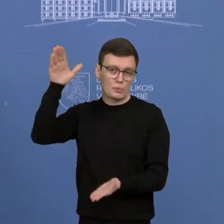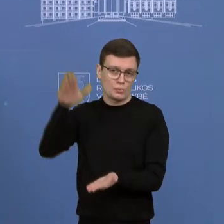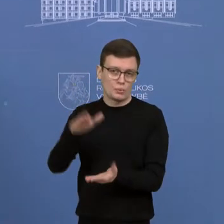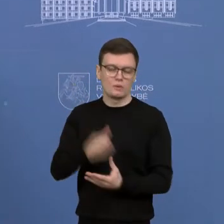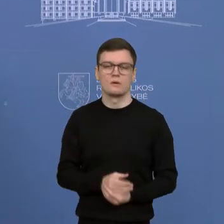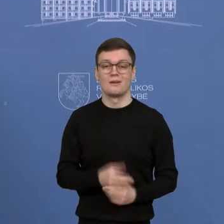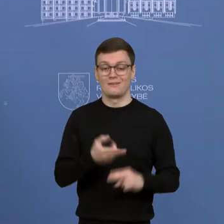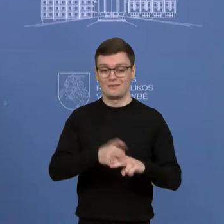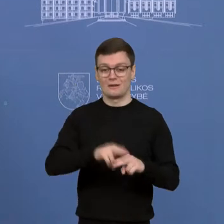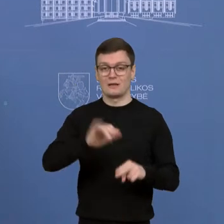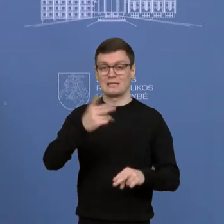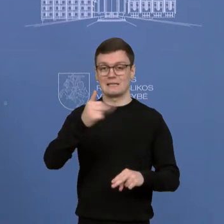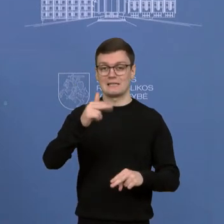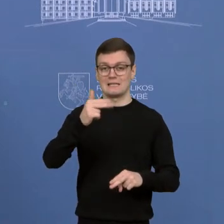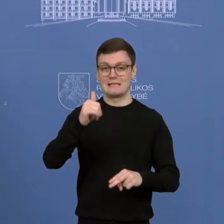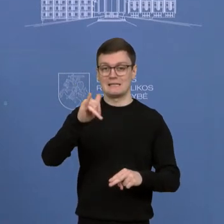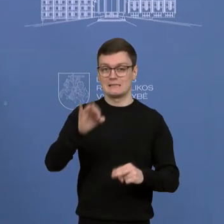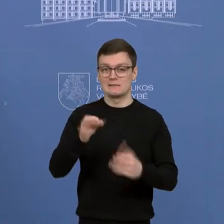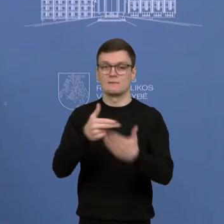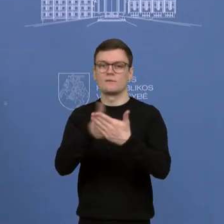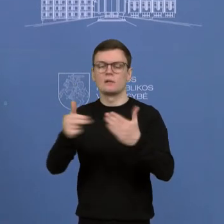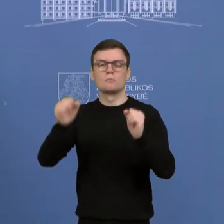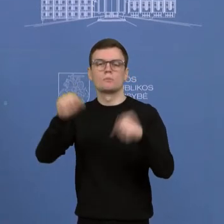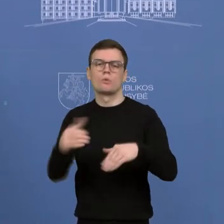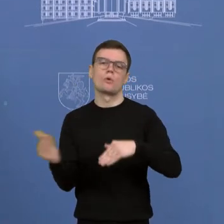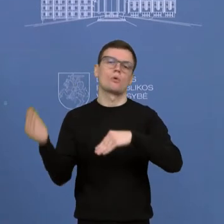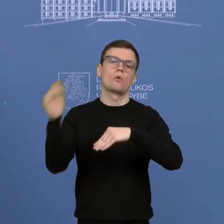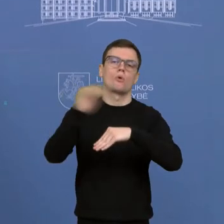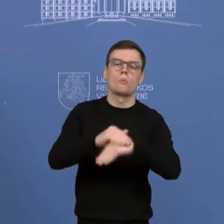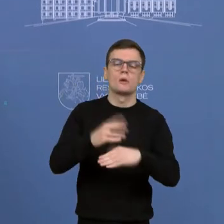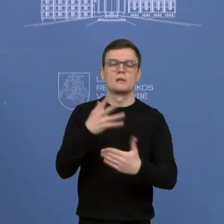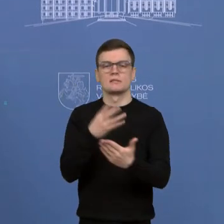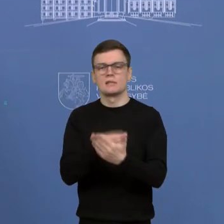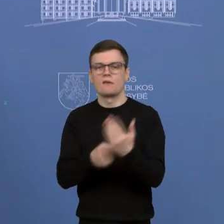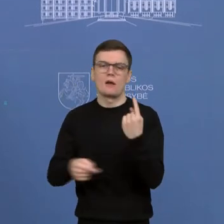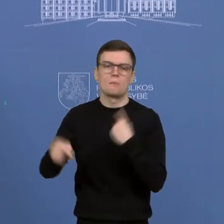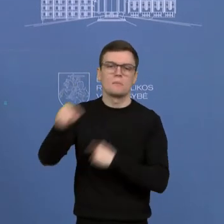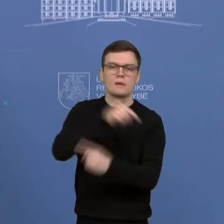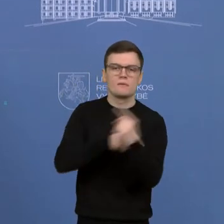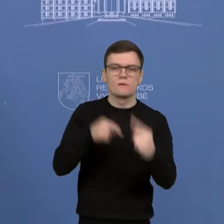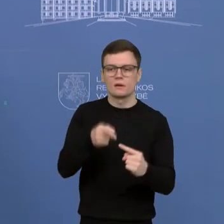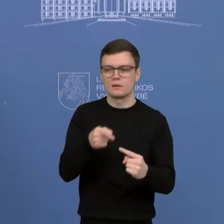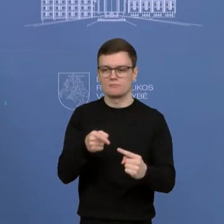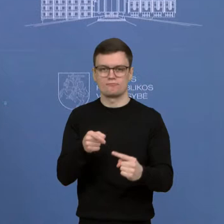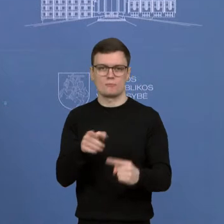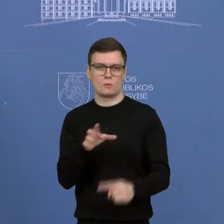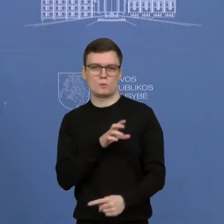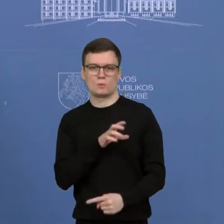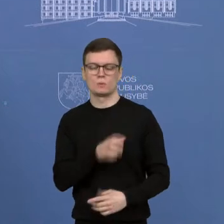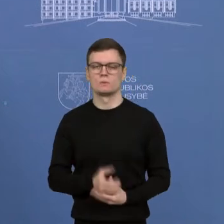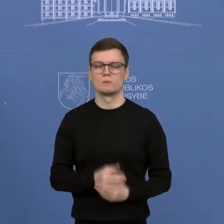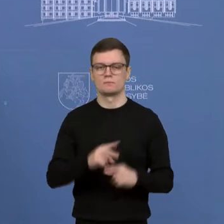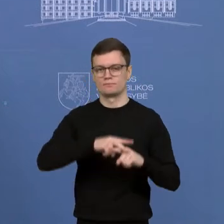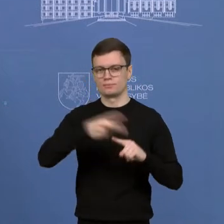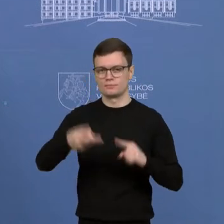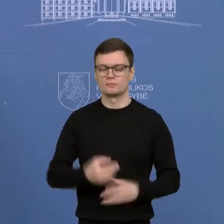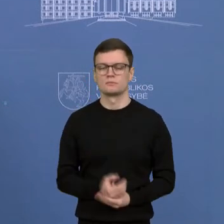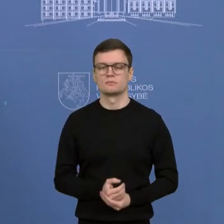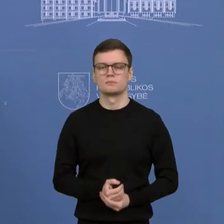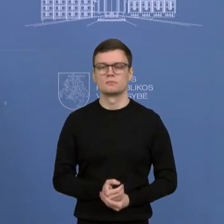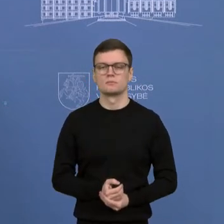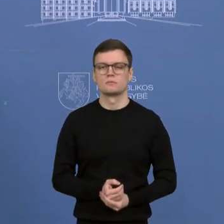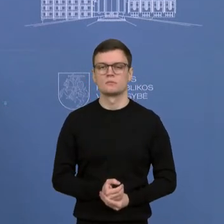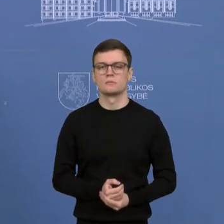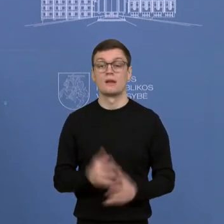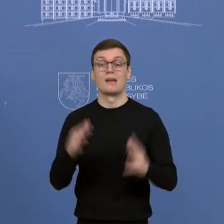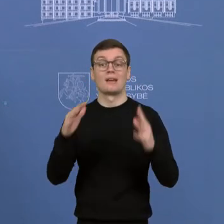Ignitis būtų galėjusi kompensuoti per savo apyvartinį kapitalą. Akivaizdu, kad po karo